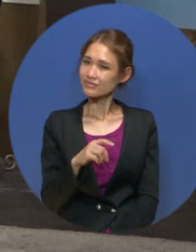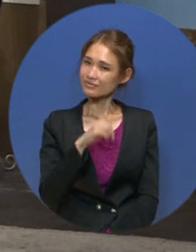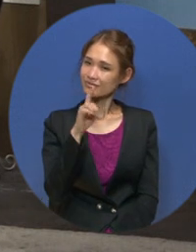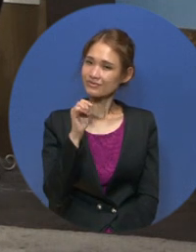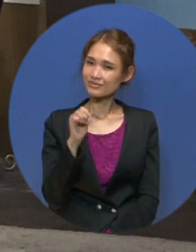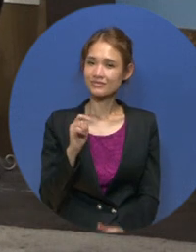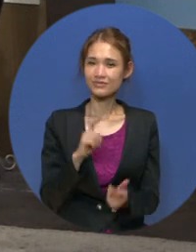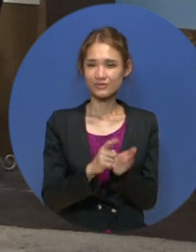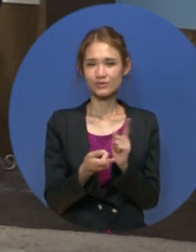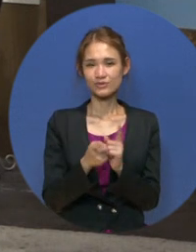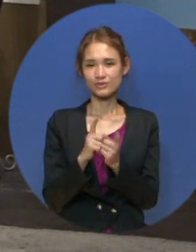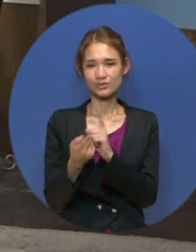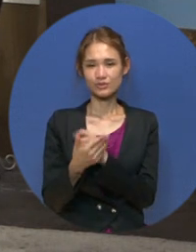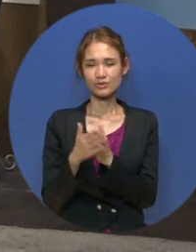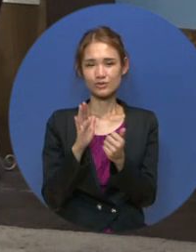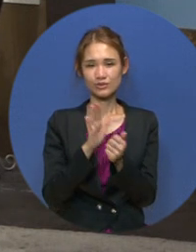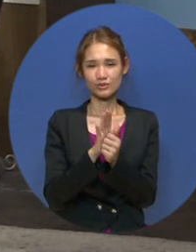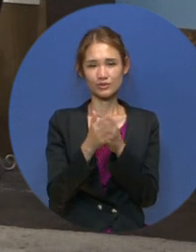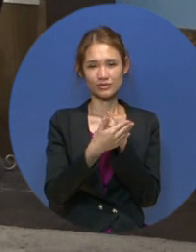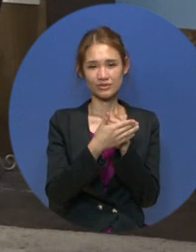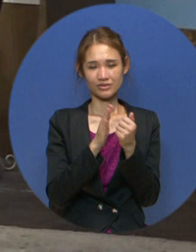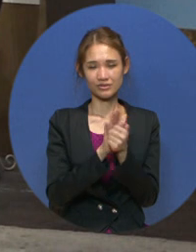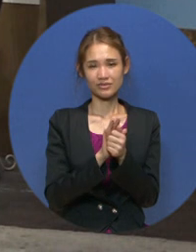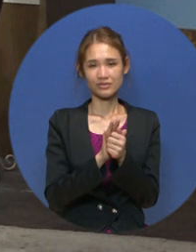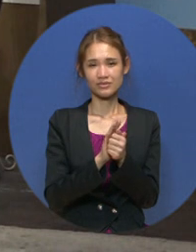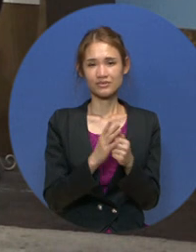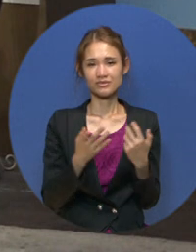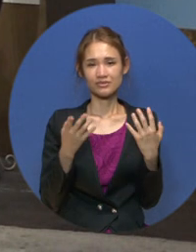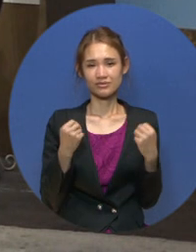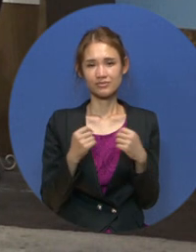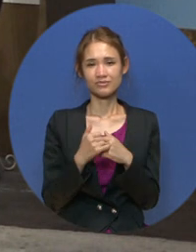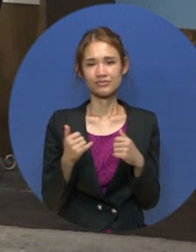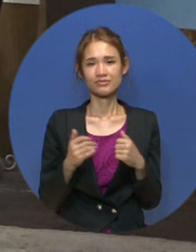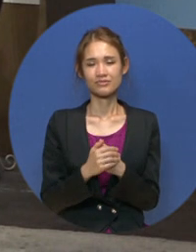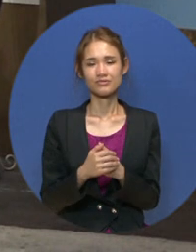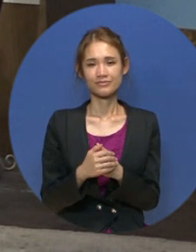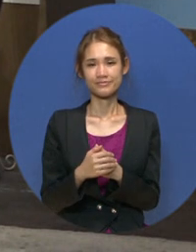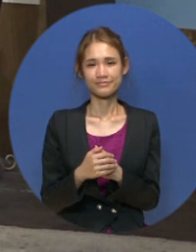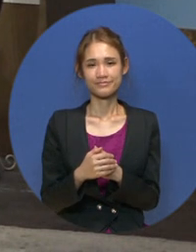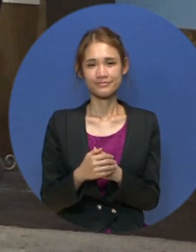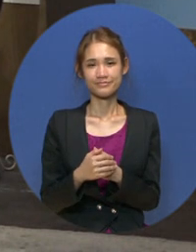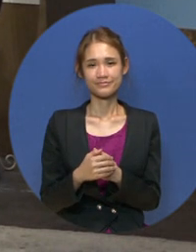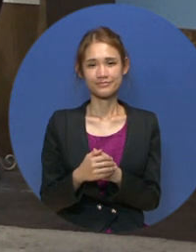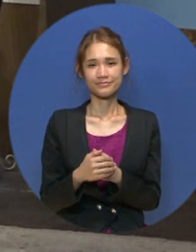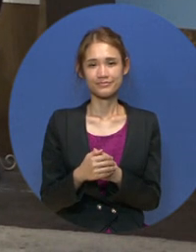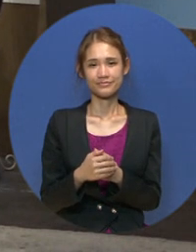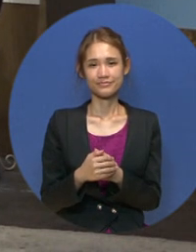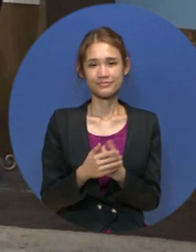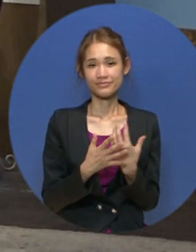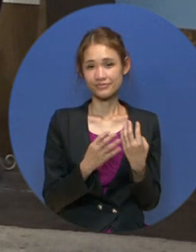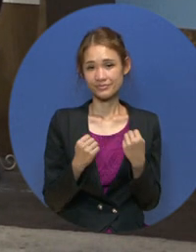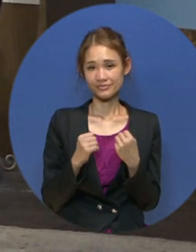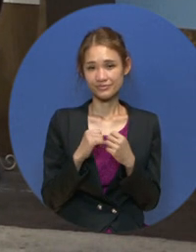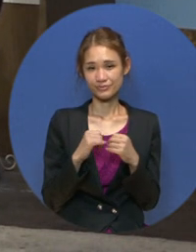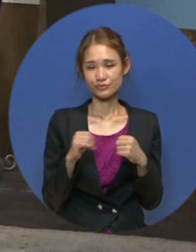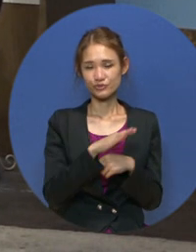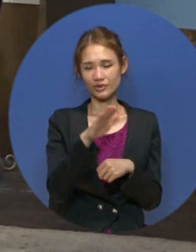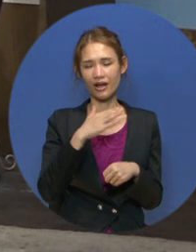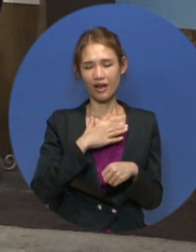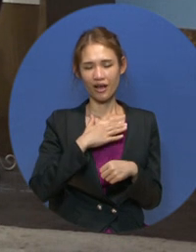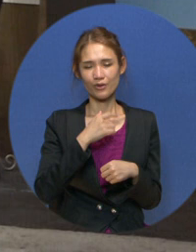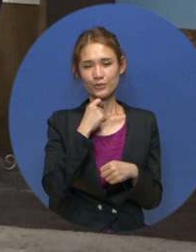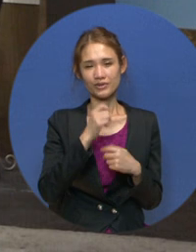네. 서로 서로가 다 도움이 되는 네. 좀 그런 것이기 때문에 많은 분들이 좀 알았으면